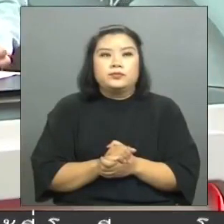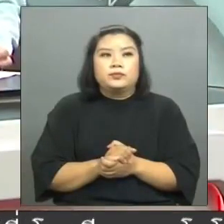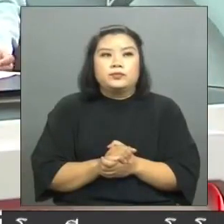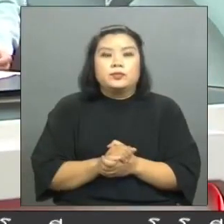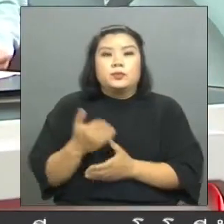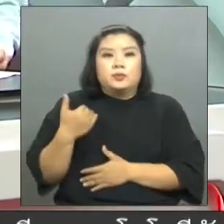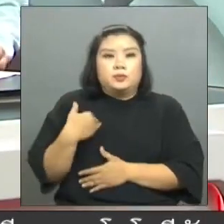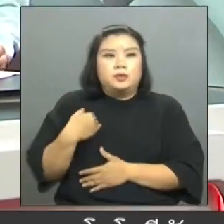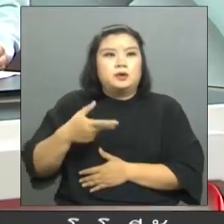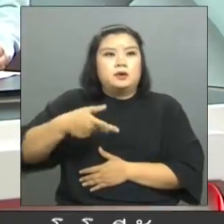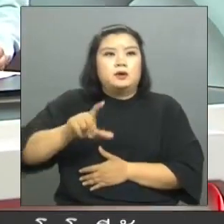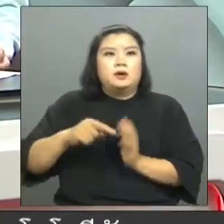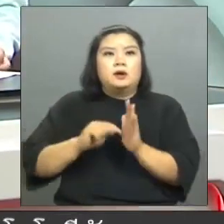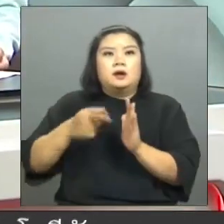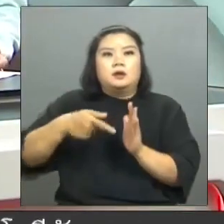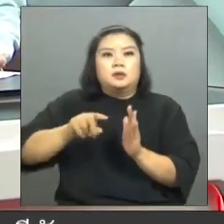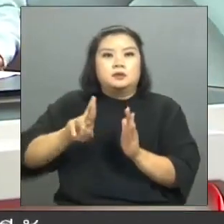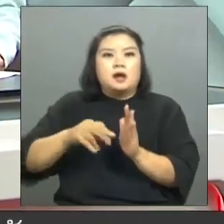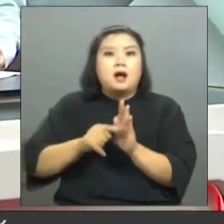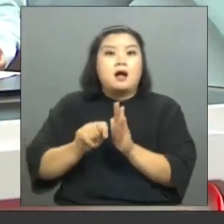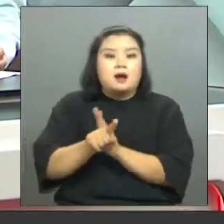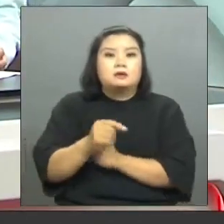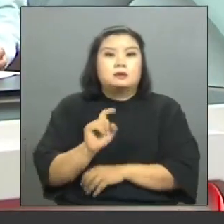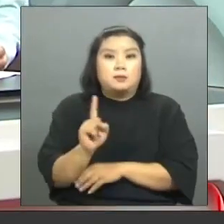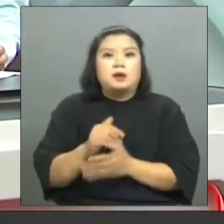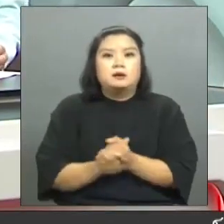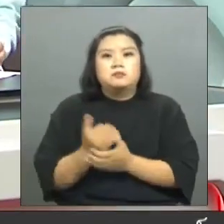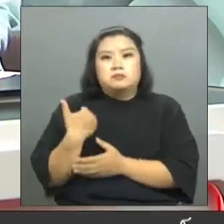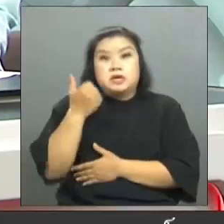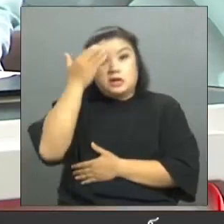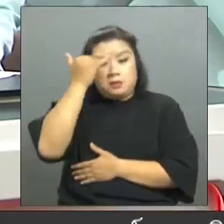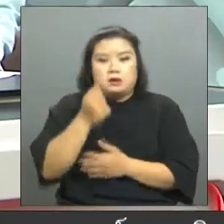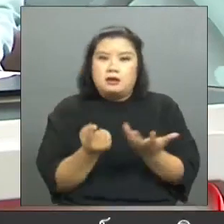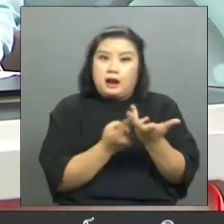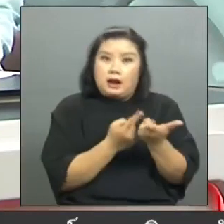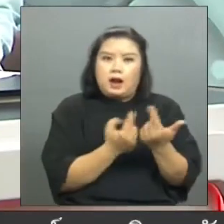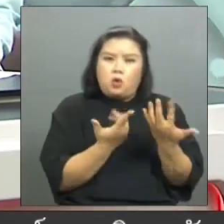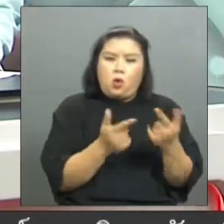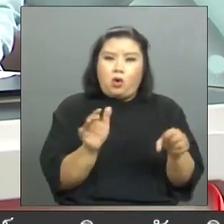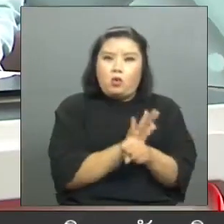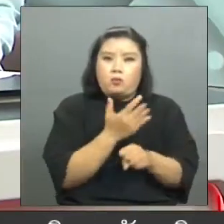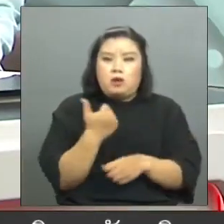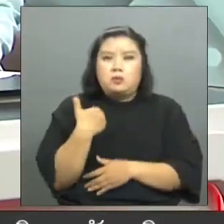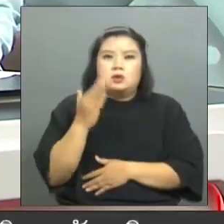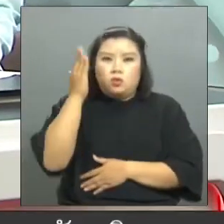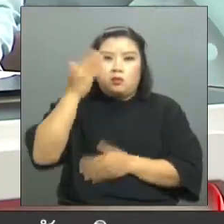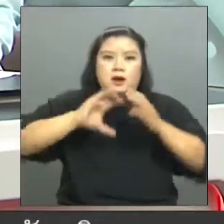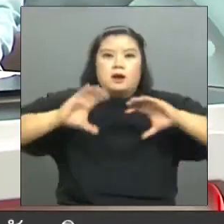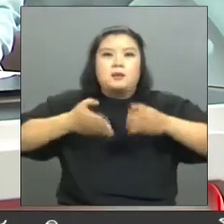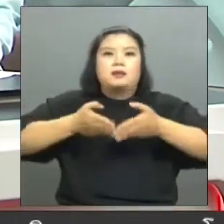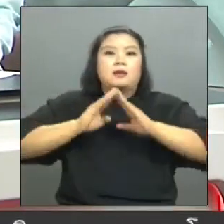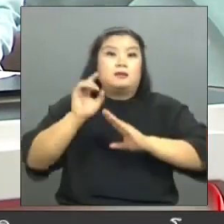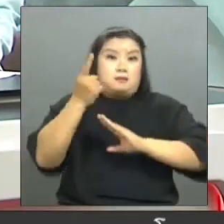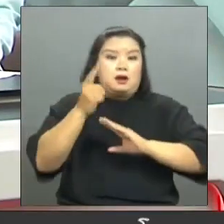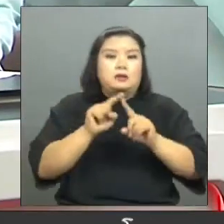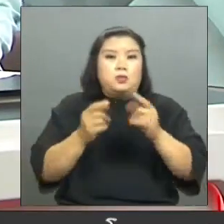พลังประชารัฐเองก็ยังคงย้ำคำเดิมนะคะนั่นก็คือรอให้ตัวเลขนิ่งก่อนเปิดตัวพรรคร่วมรัฐบาลแต่ยืนยันว่าได้เดินหน้า